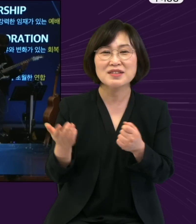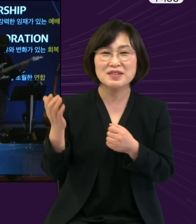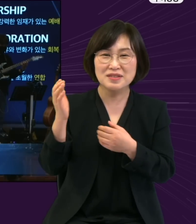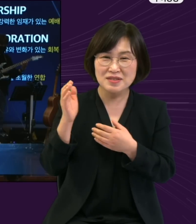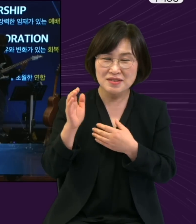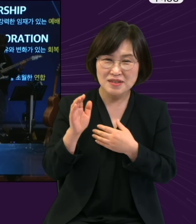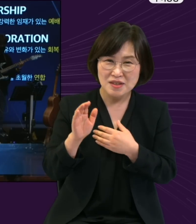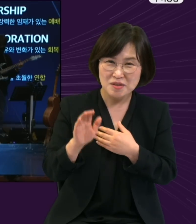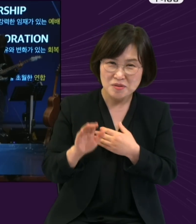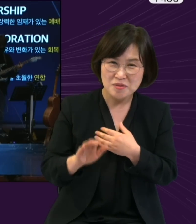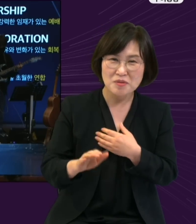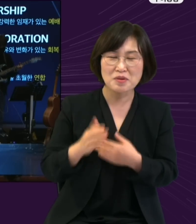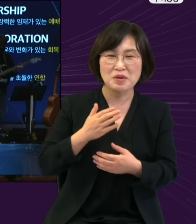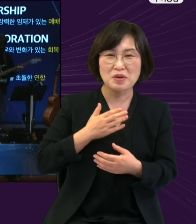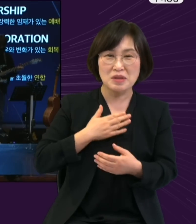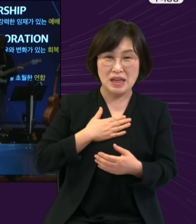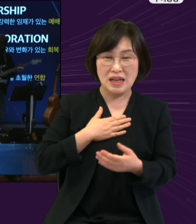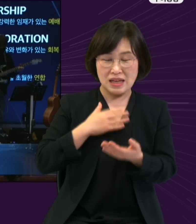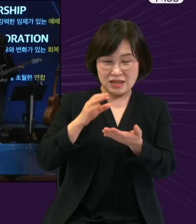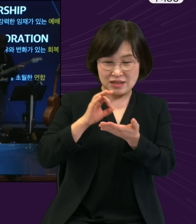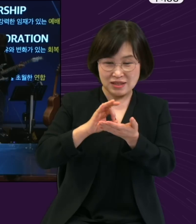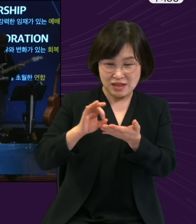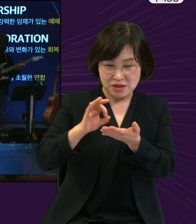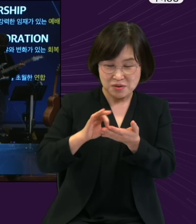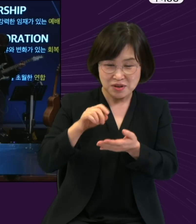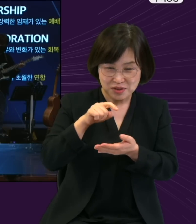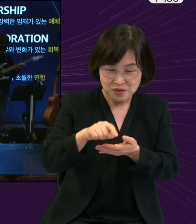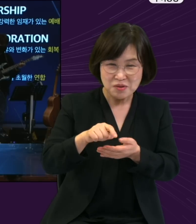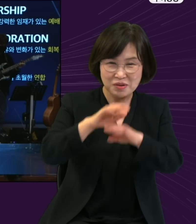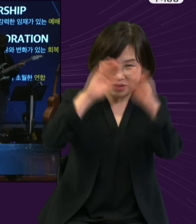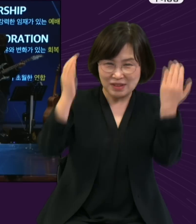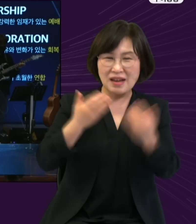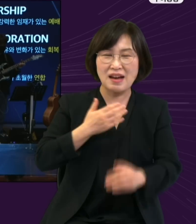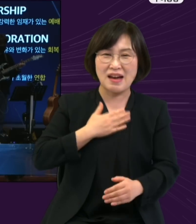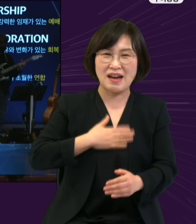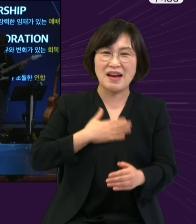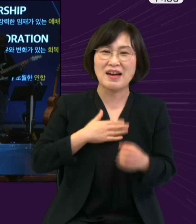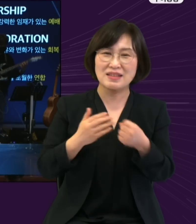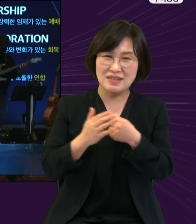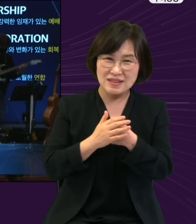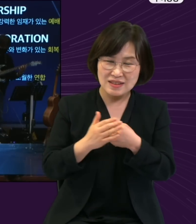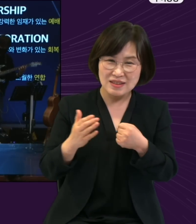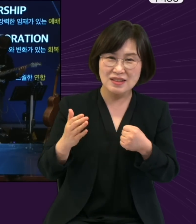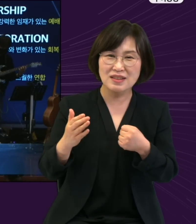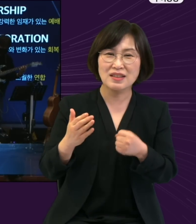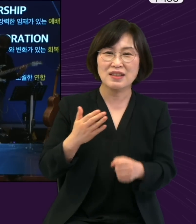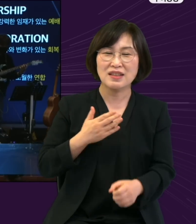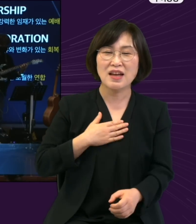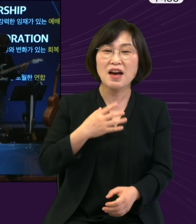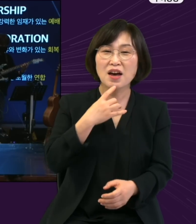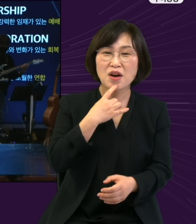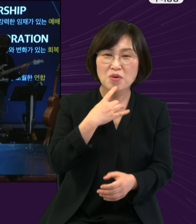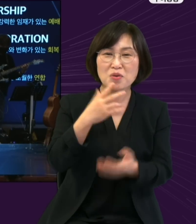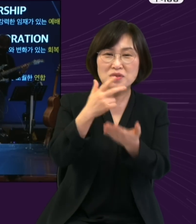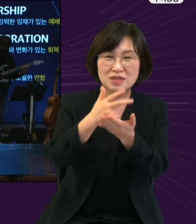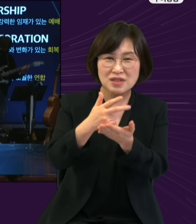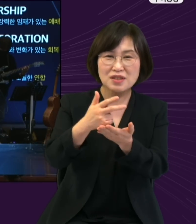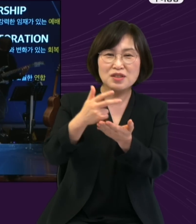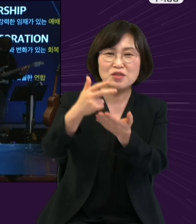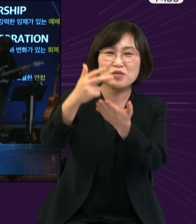염려하잖아도 애쓸 것 아시니. 나 오직